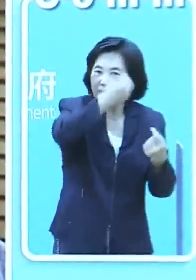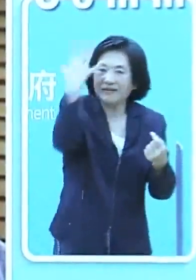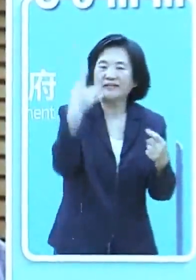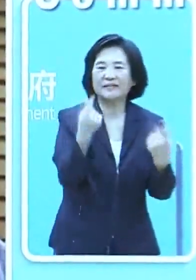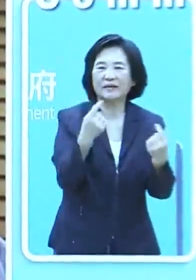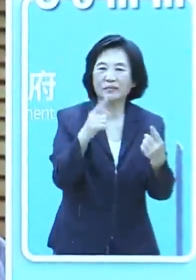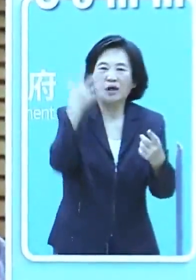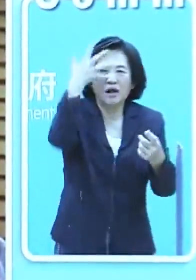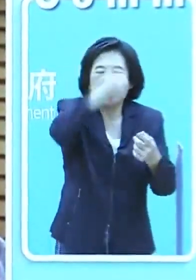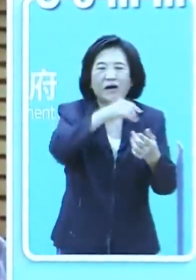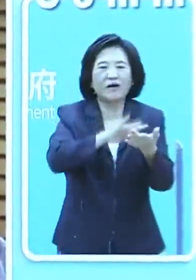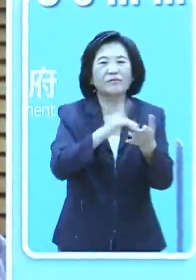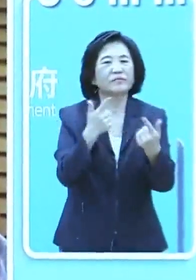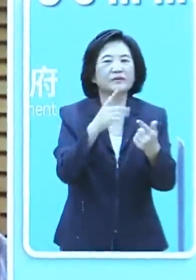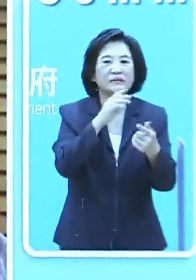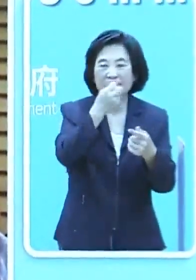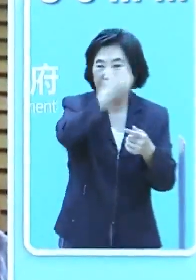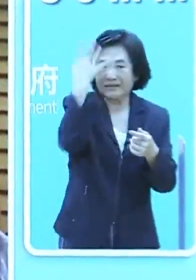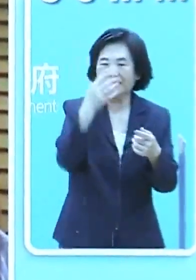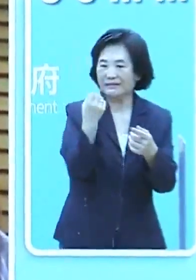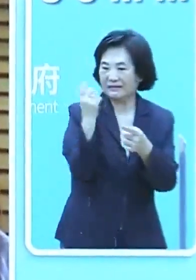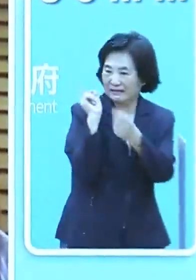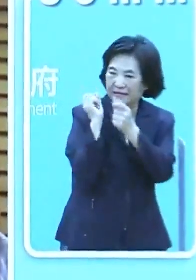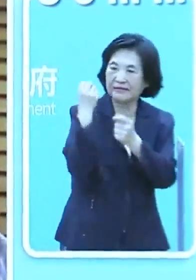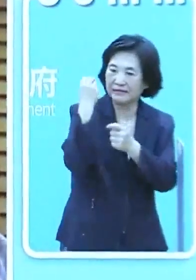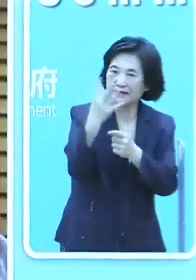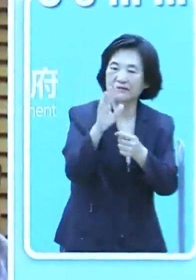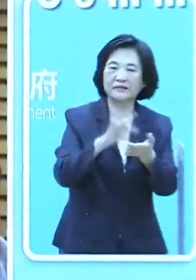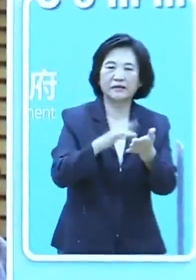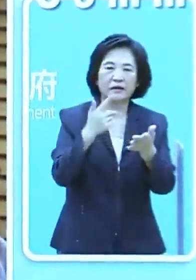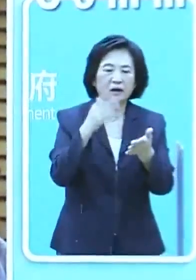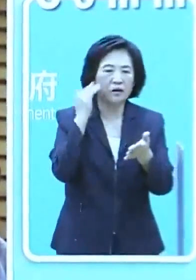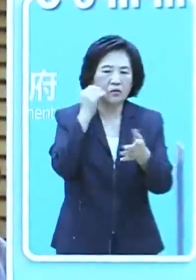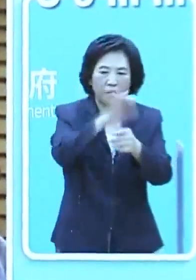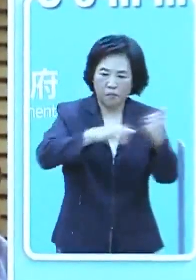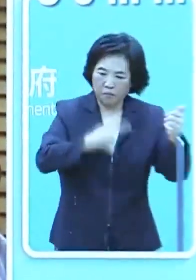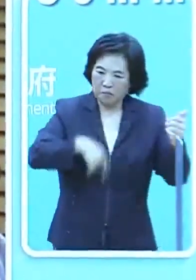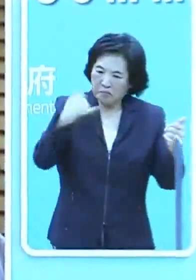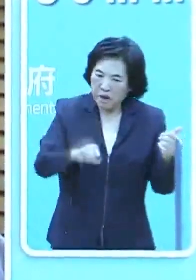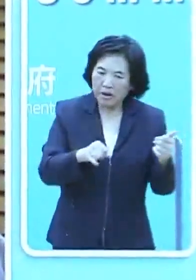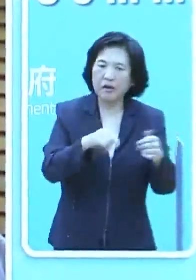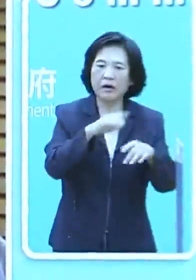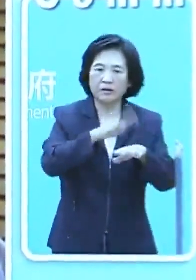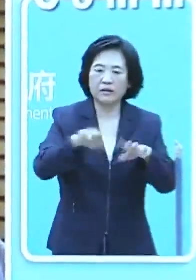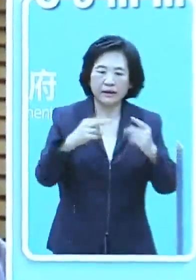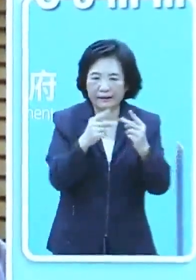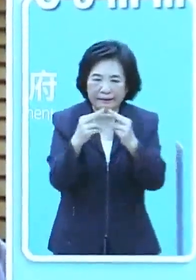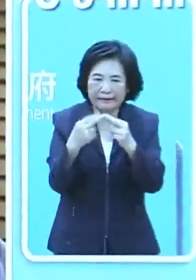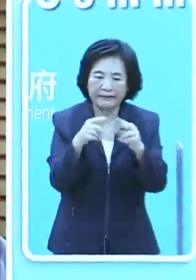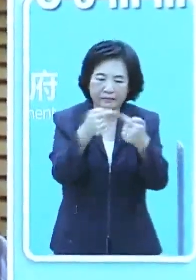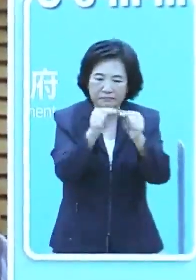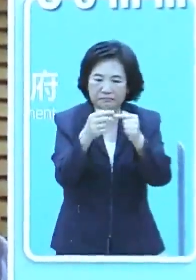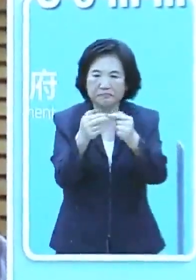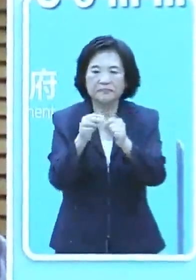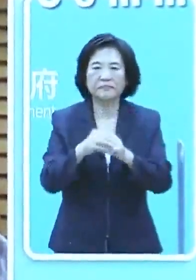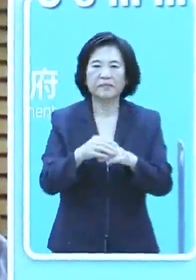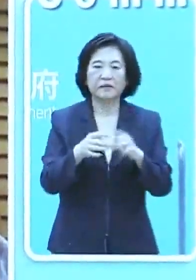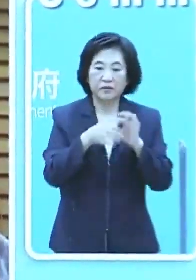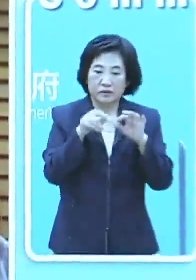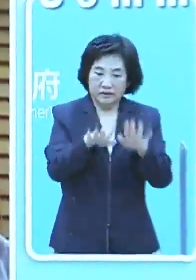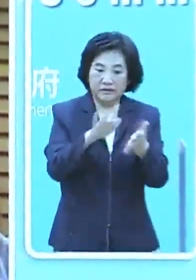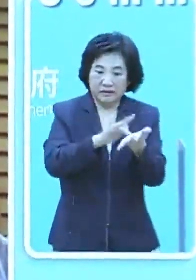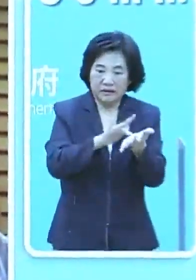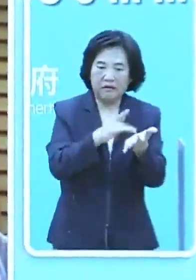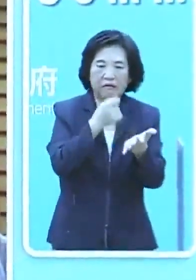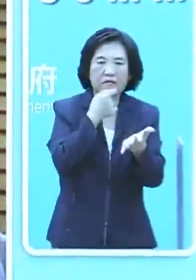会把发现到什么副作用，慢慢再去修。那这个药是很新的药，所以不是一个被修过的